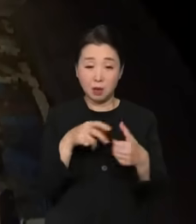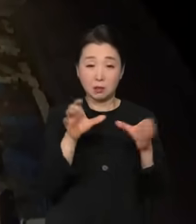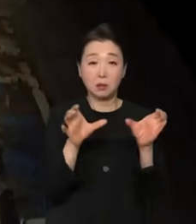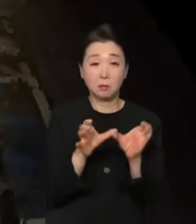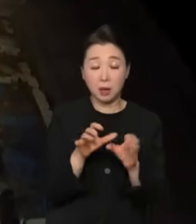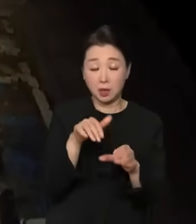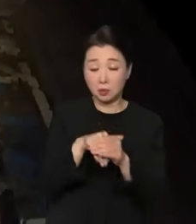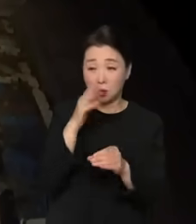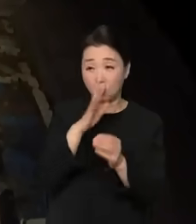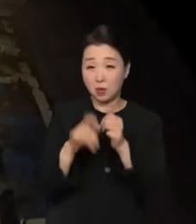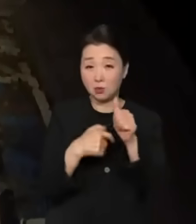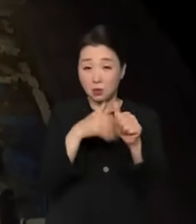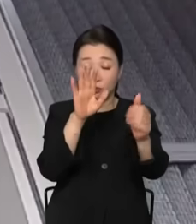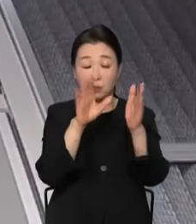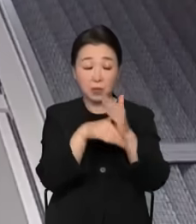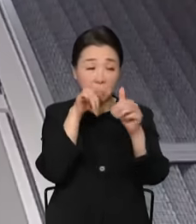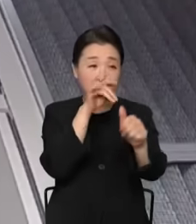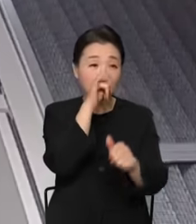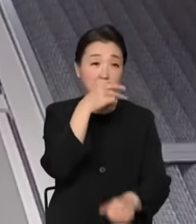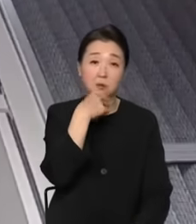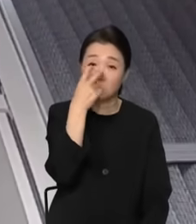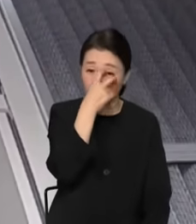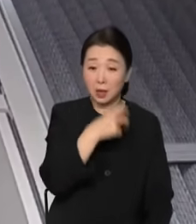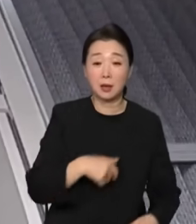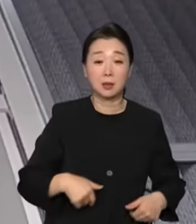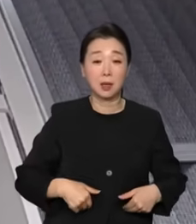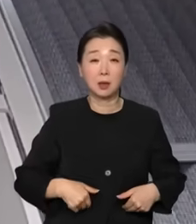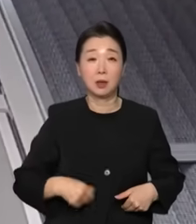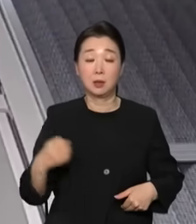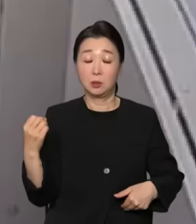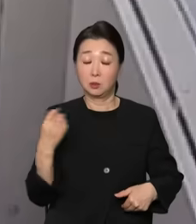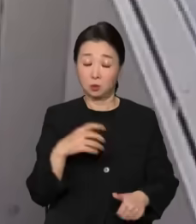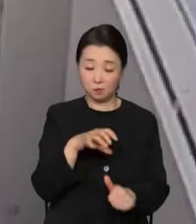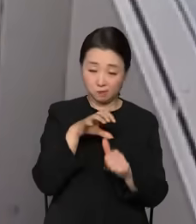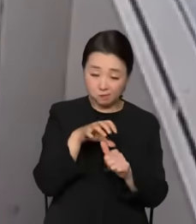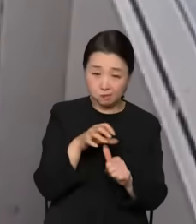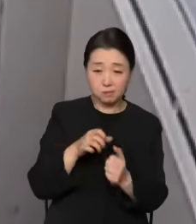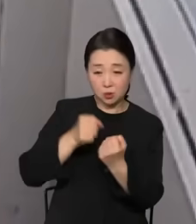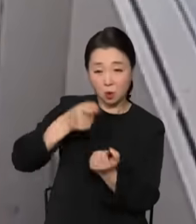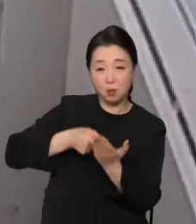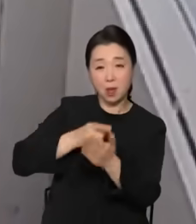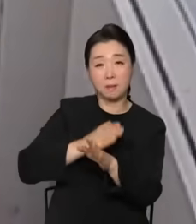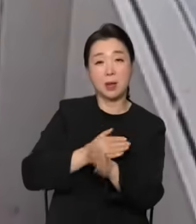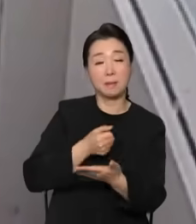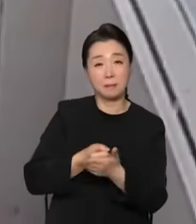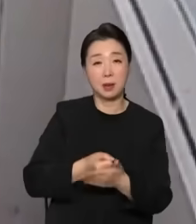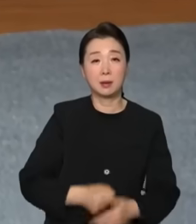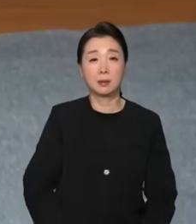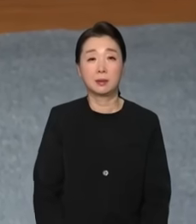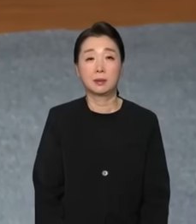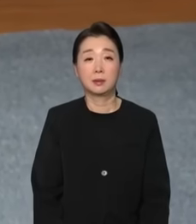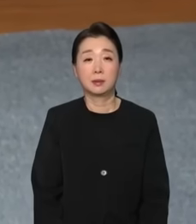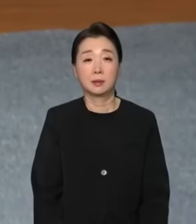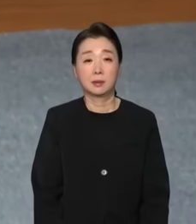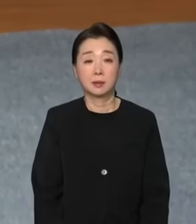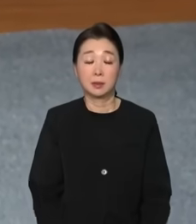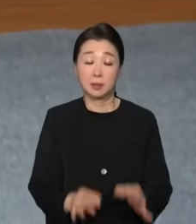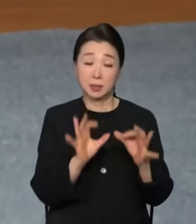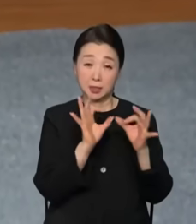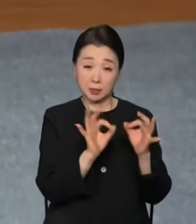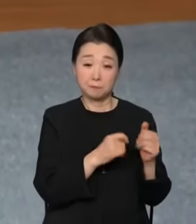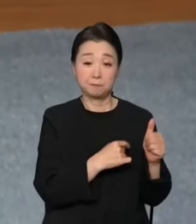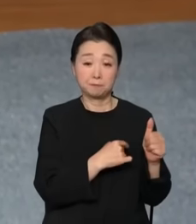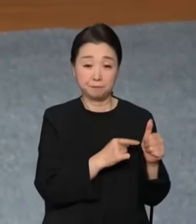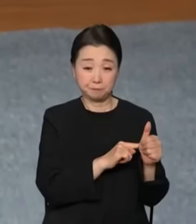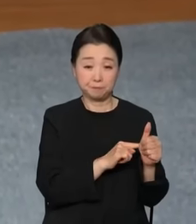투입되는 과정에 지시했는지 등을 조사하고 조만간 구속영장 청구 여부를 결정할 방침입니다 김용현 전장관의